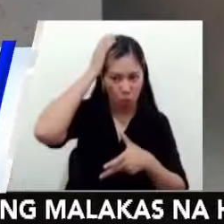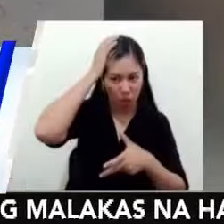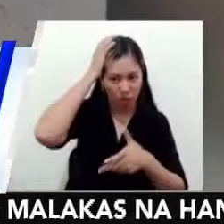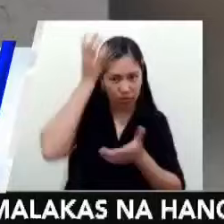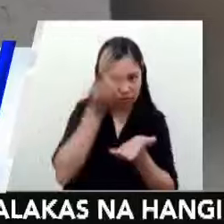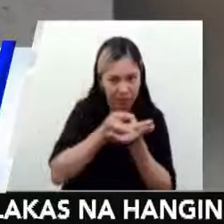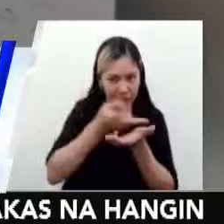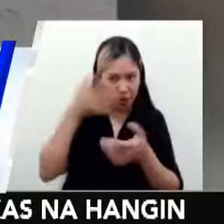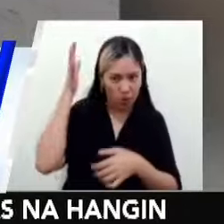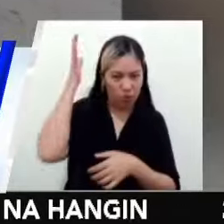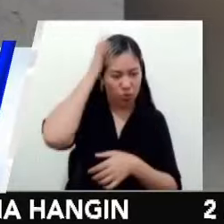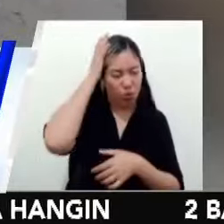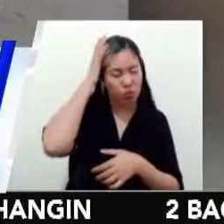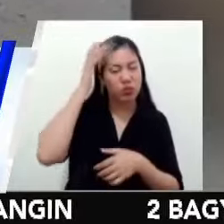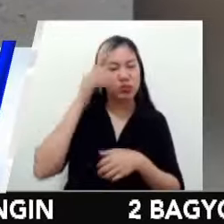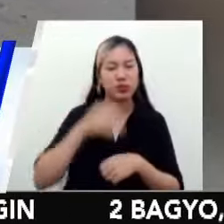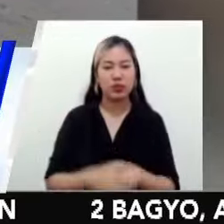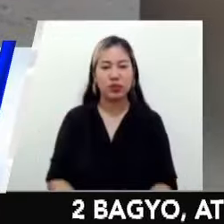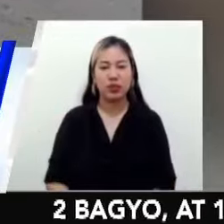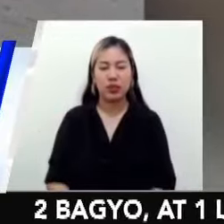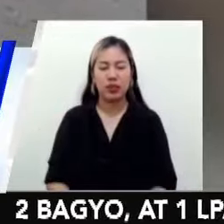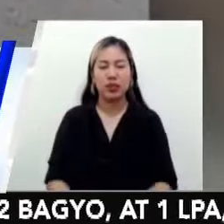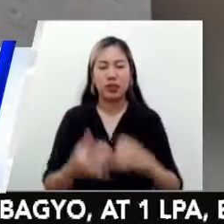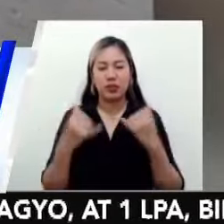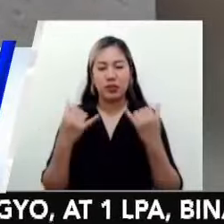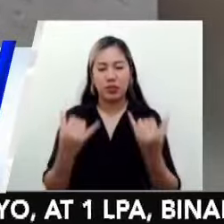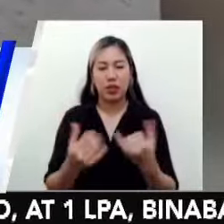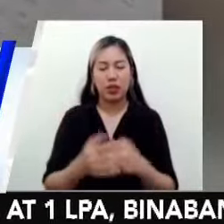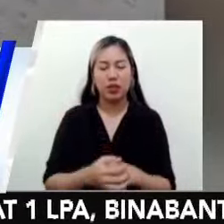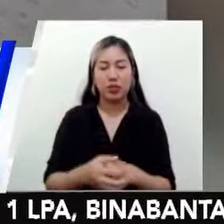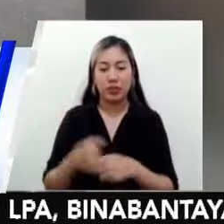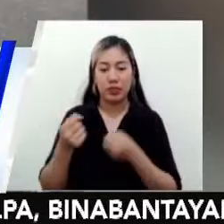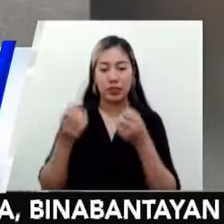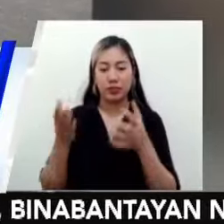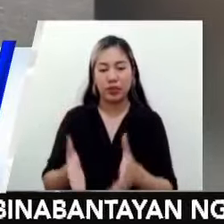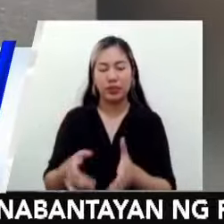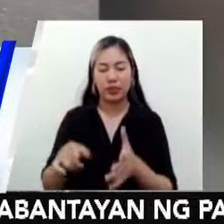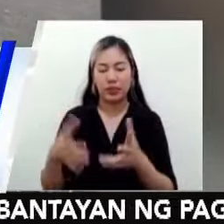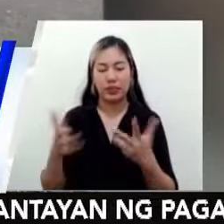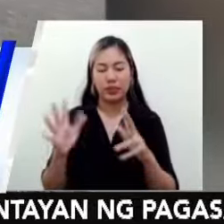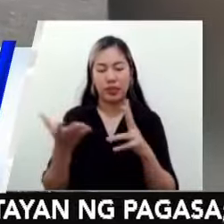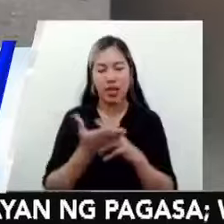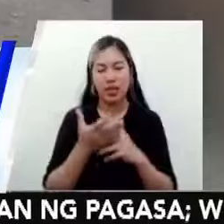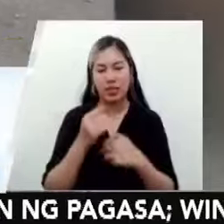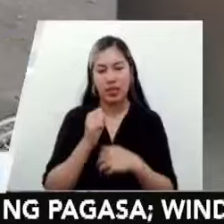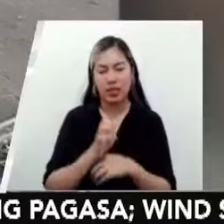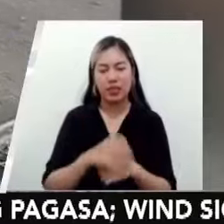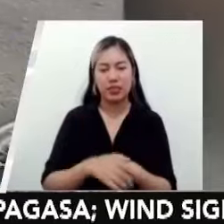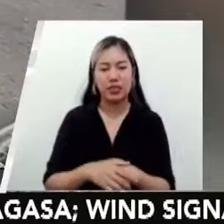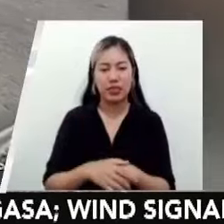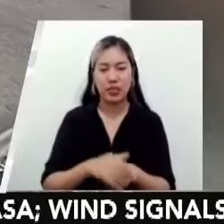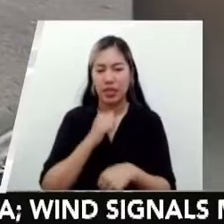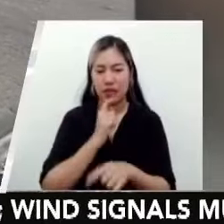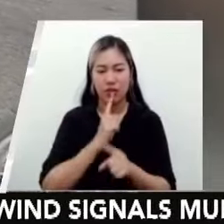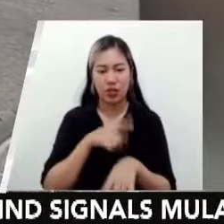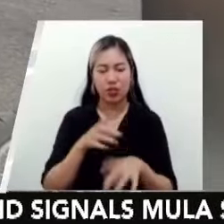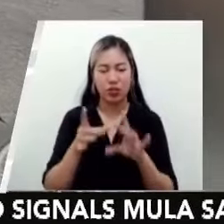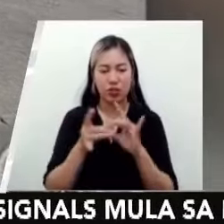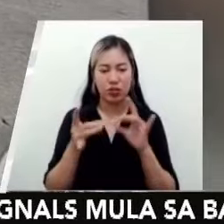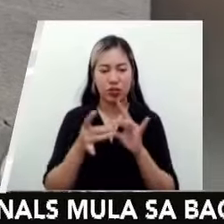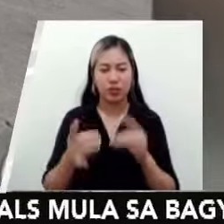sa kasong reckless imprudence resulting in homicide and damage to property. Hindi siya nagbigay ng pahayag.